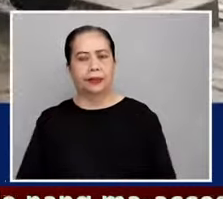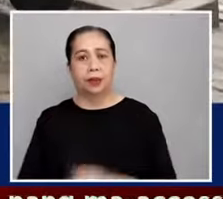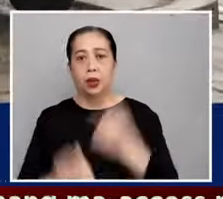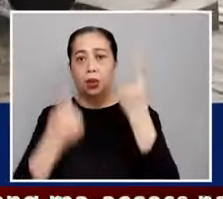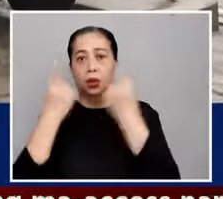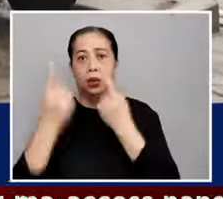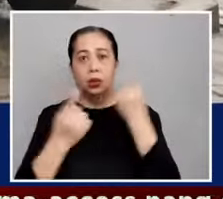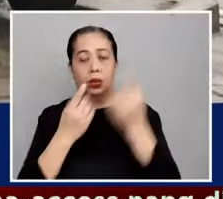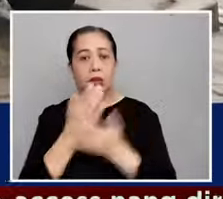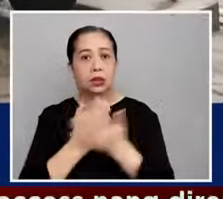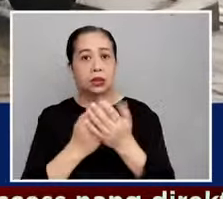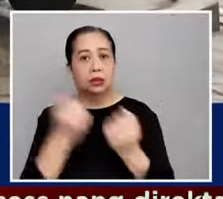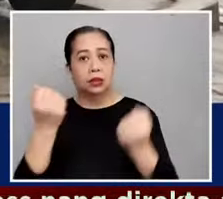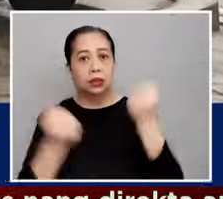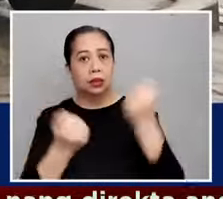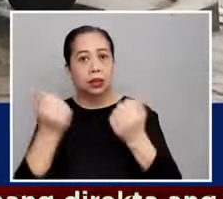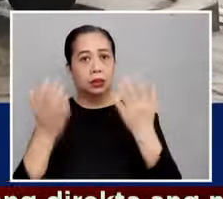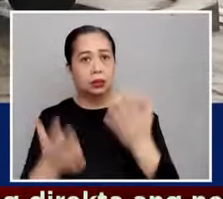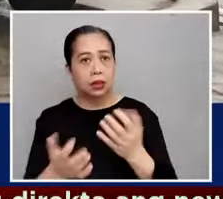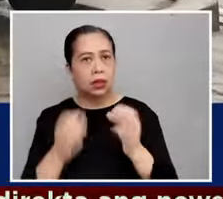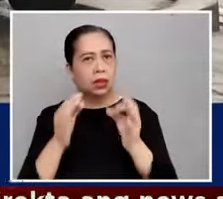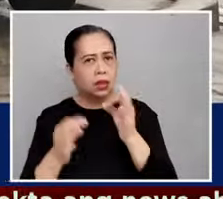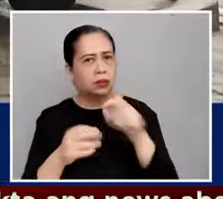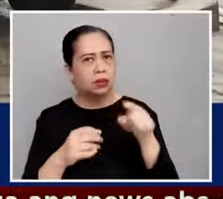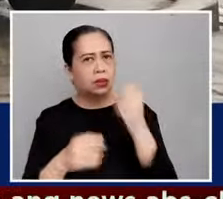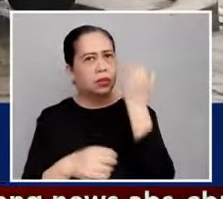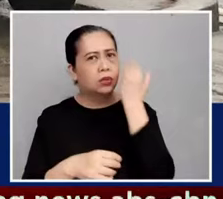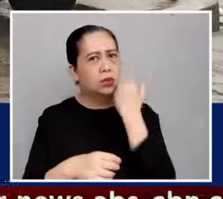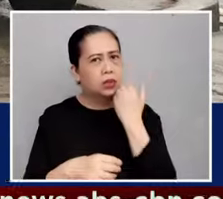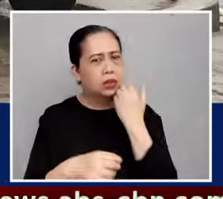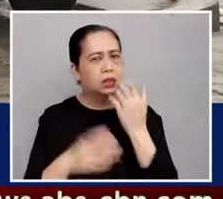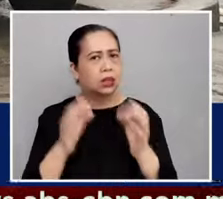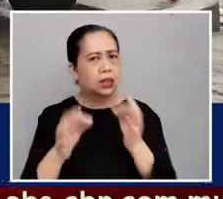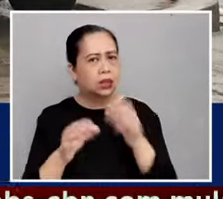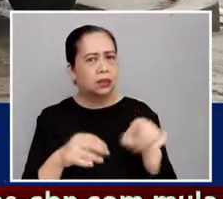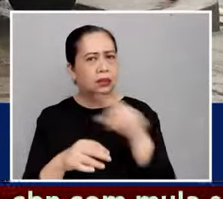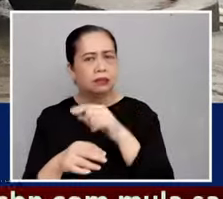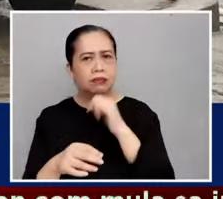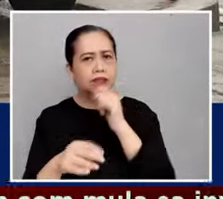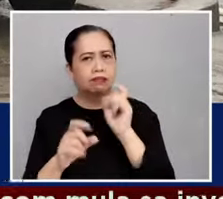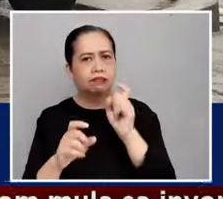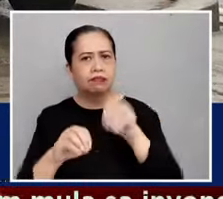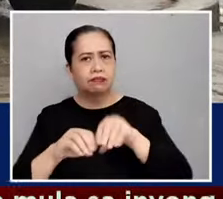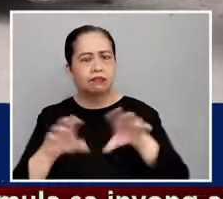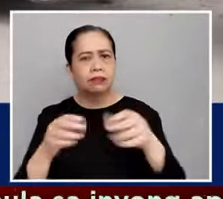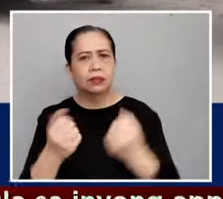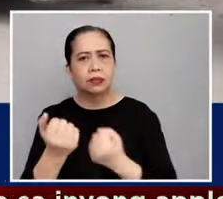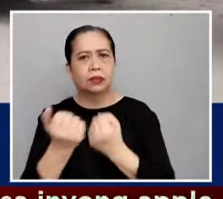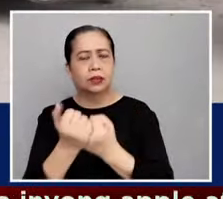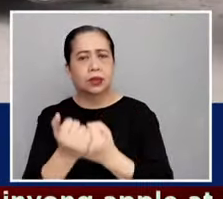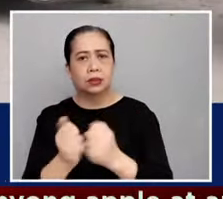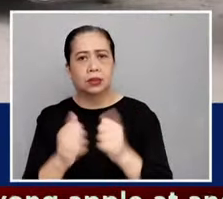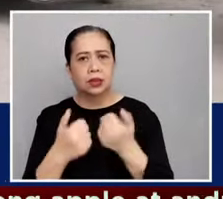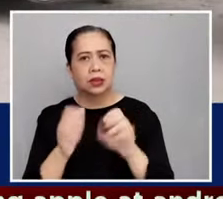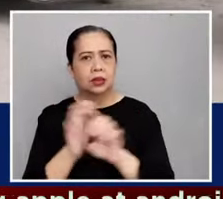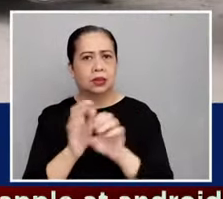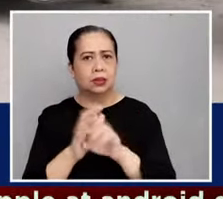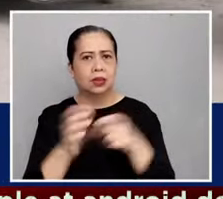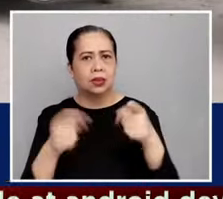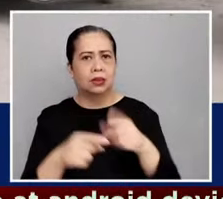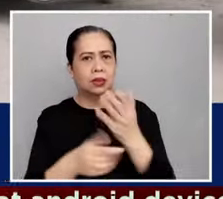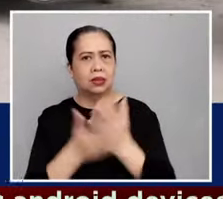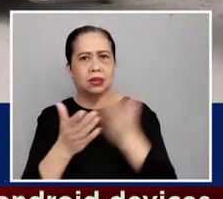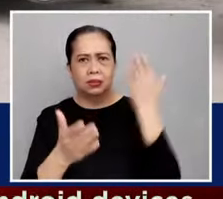ng ilang mga tsuper, kung sila naman ang kapusin sakaling hindi agad maibigay ang subsidiya tulad ng nangyari sa ibang